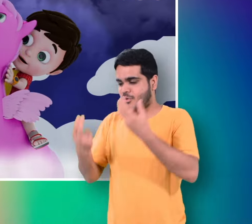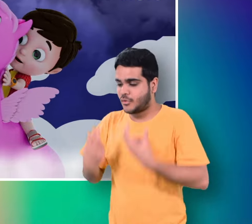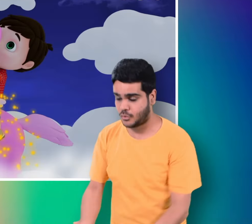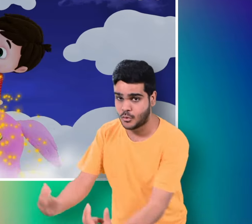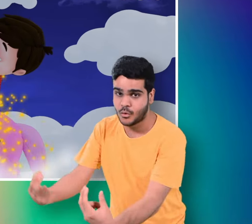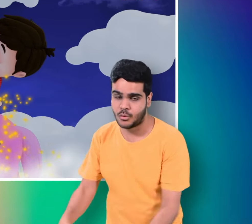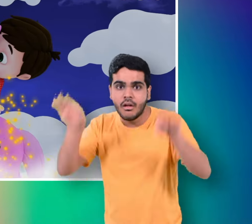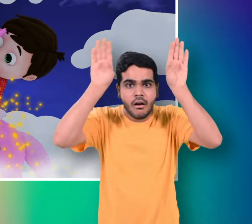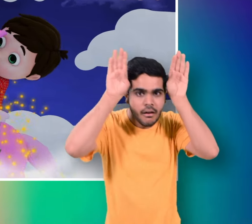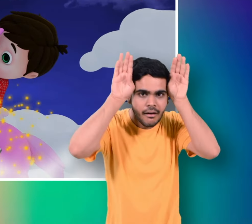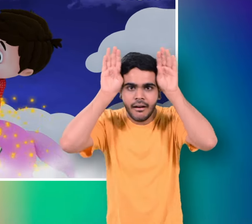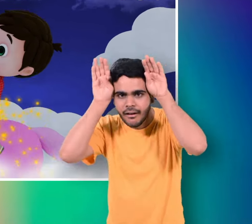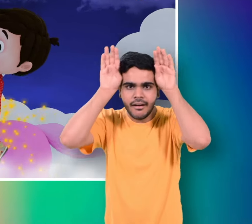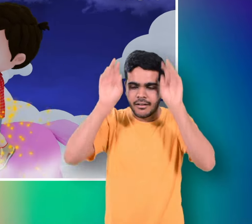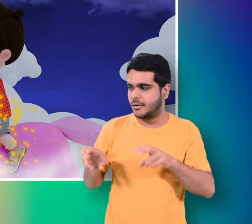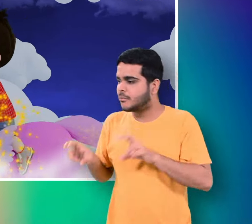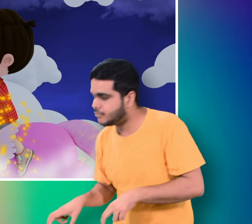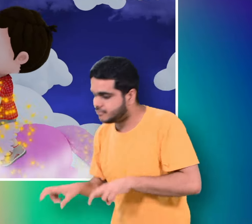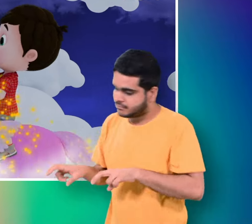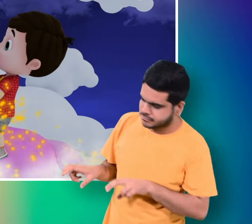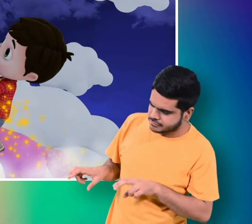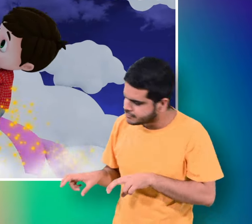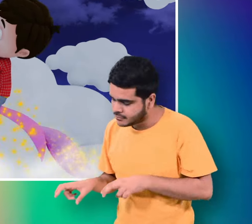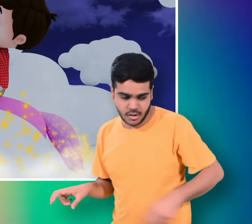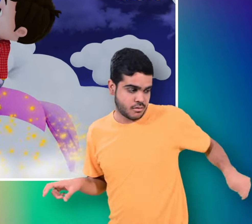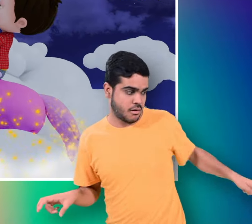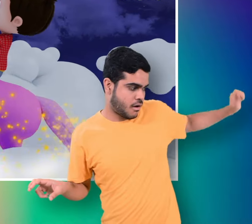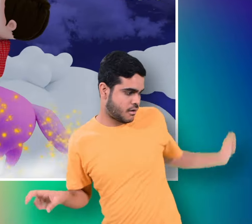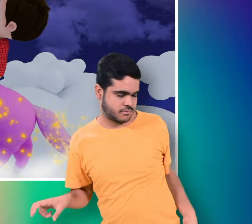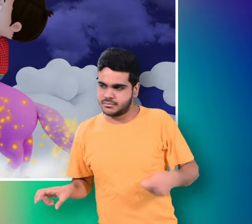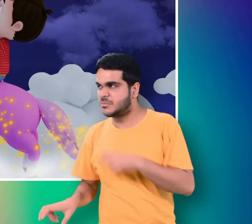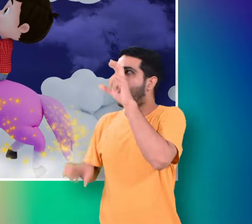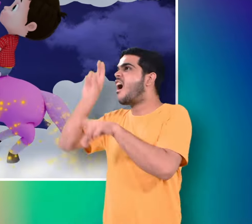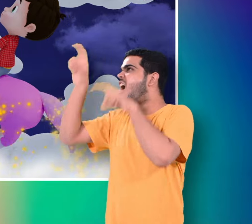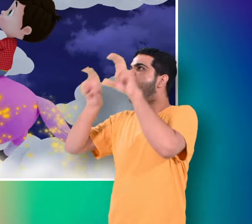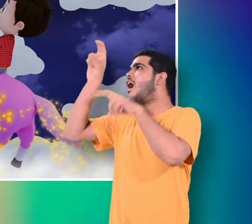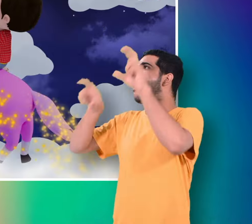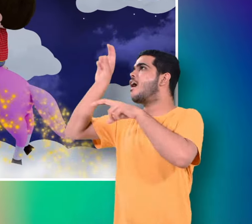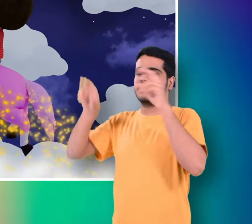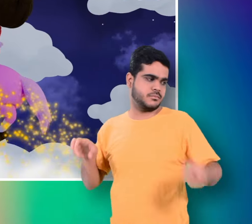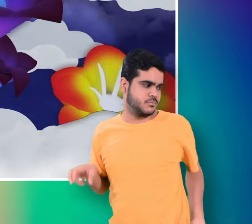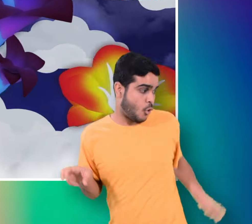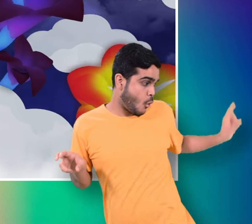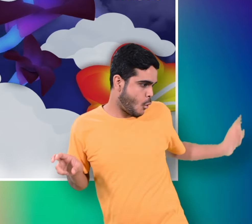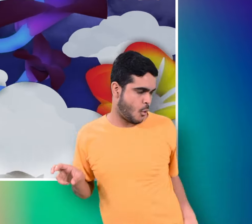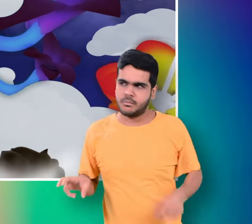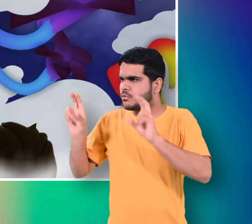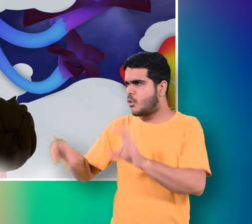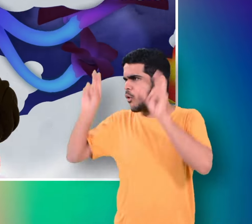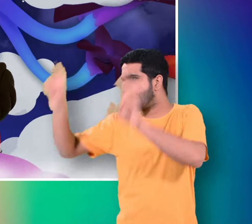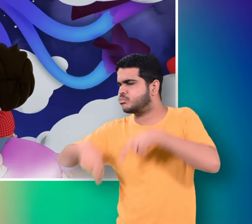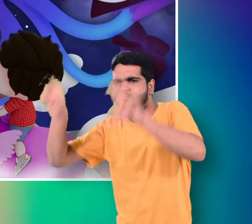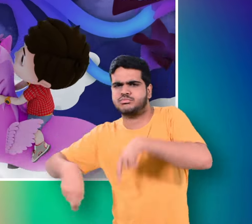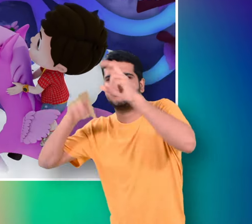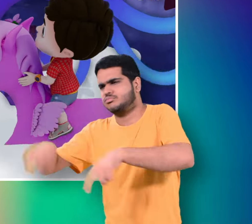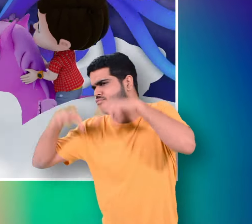लकड़ी की काटी काटी पे घोड़ा घोड़े की दुम पे जो मारा